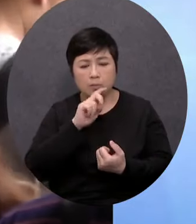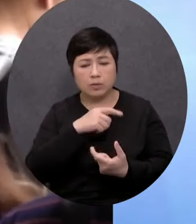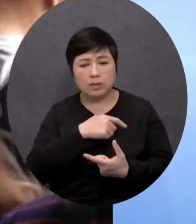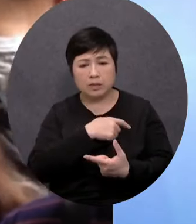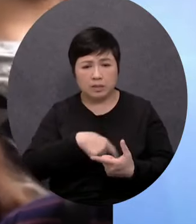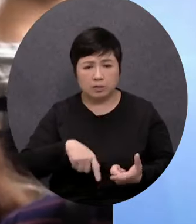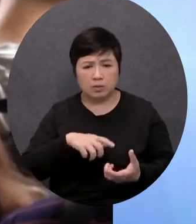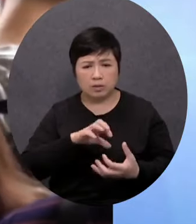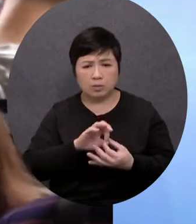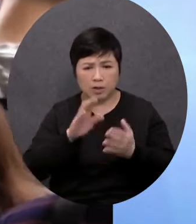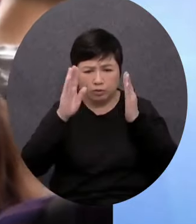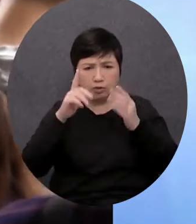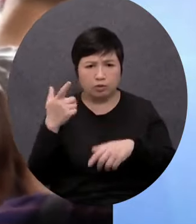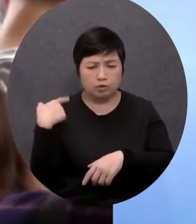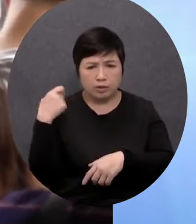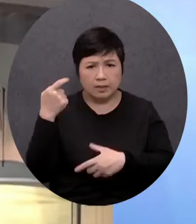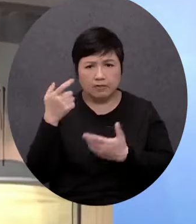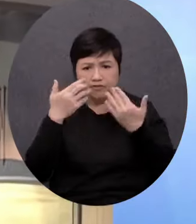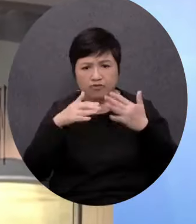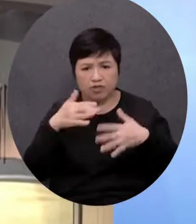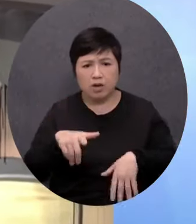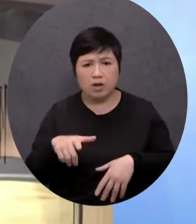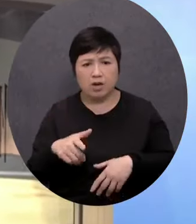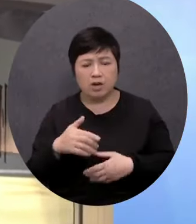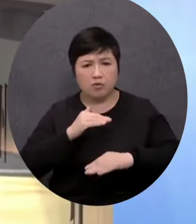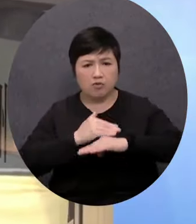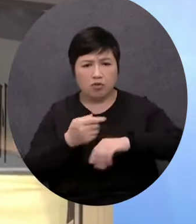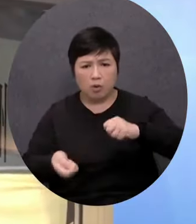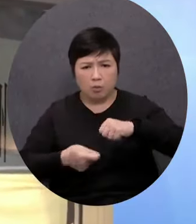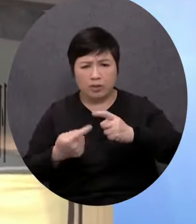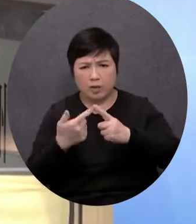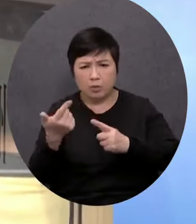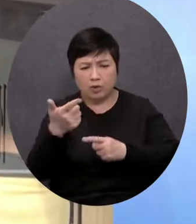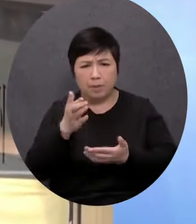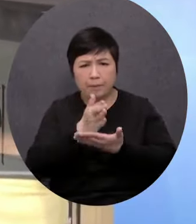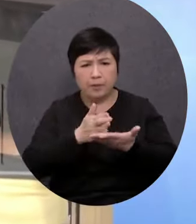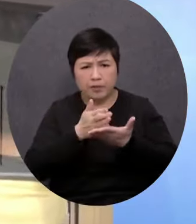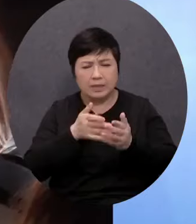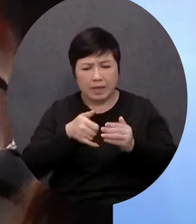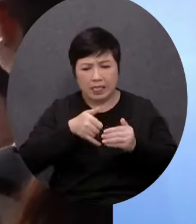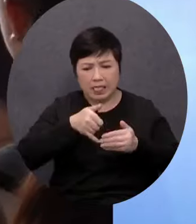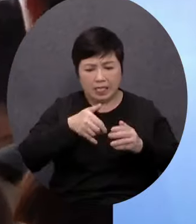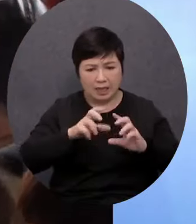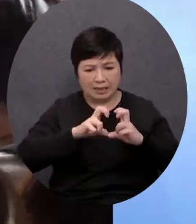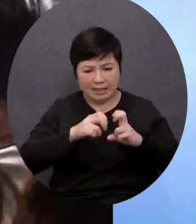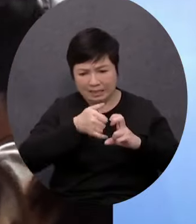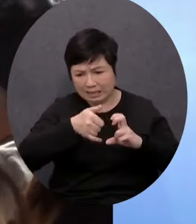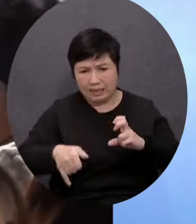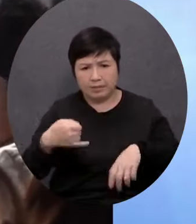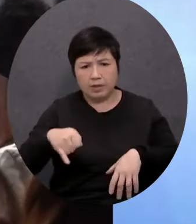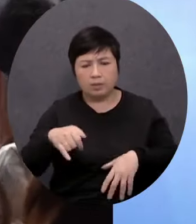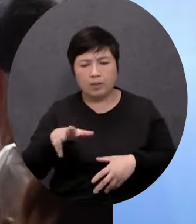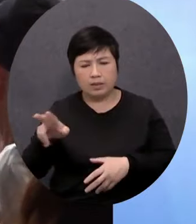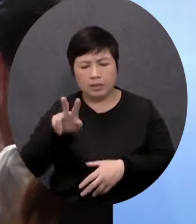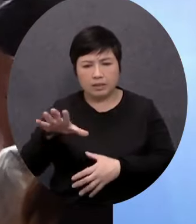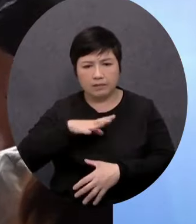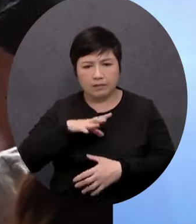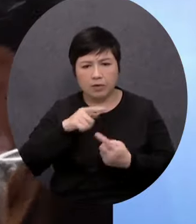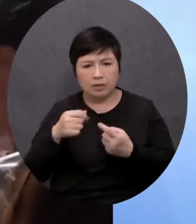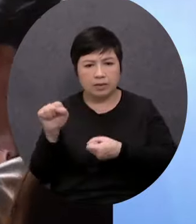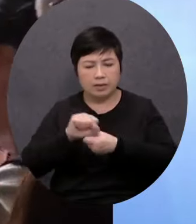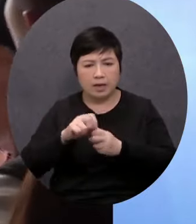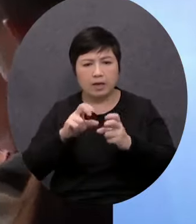關注近日假期羅湖站人流極多，部分乘客落唔到車，李家潤話會視乎人流加強東鐵線